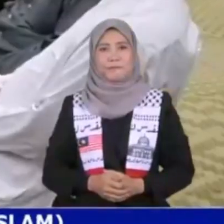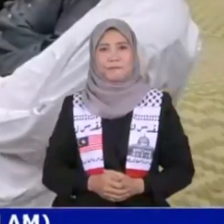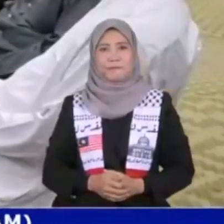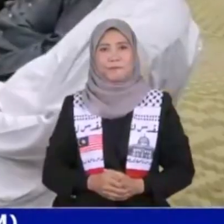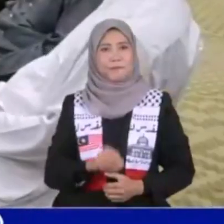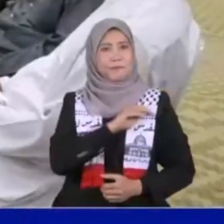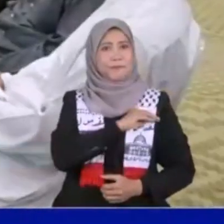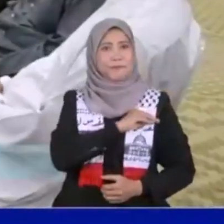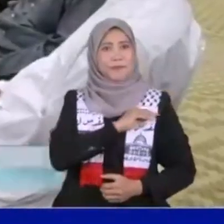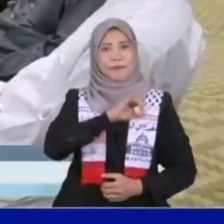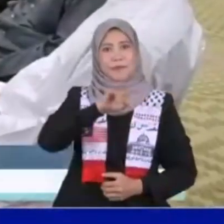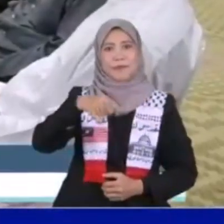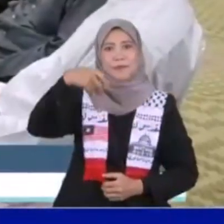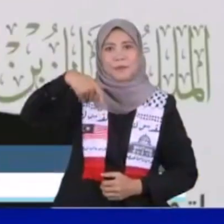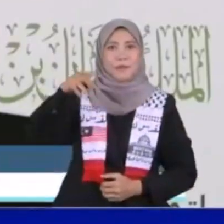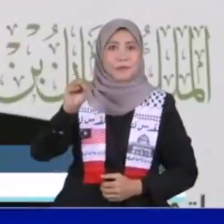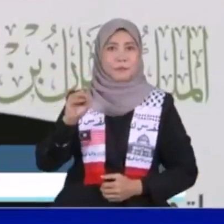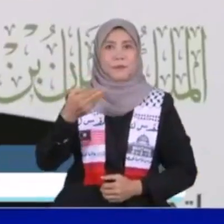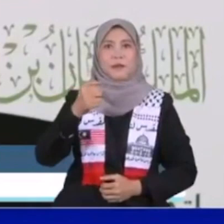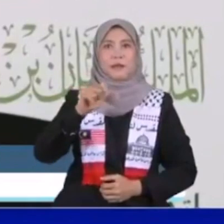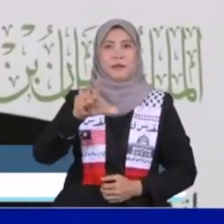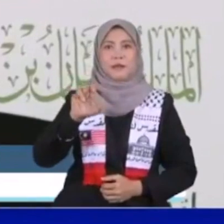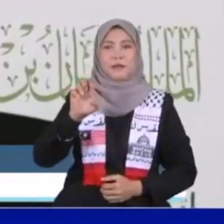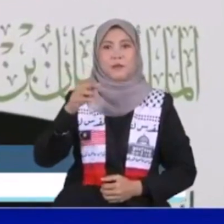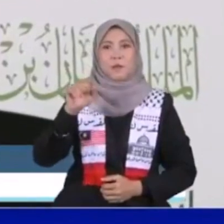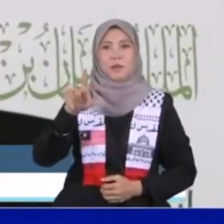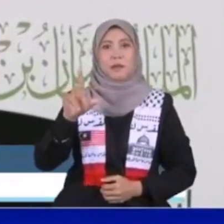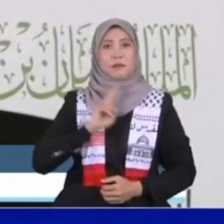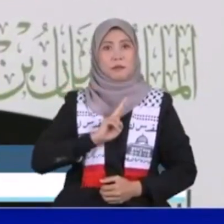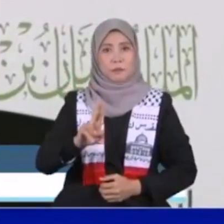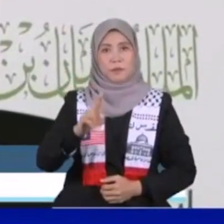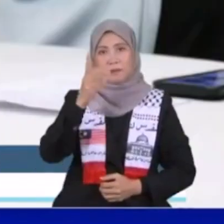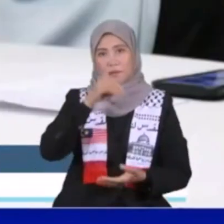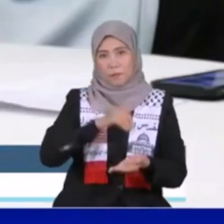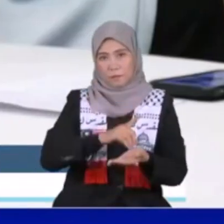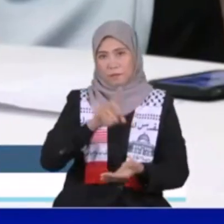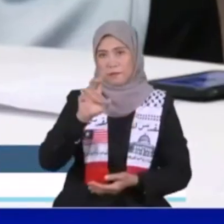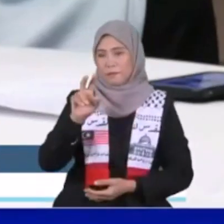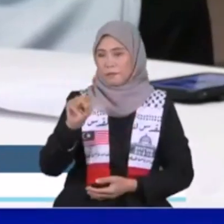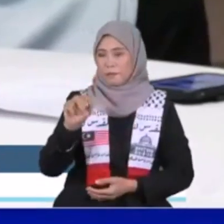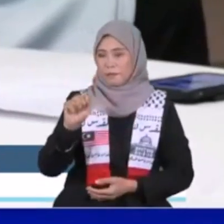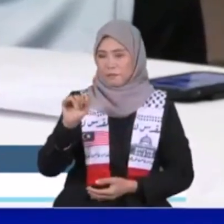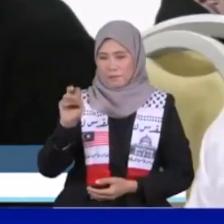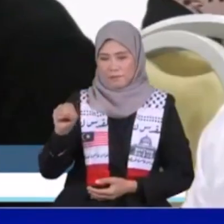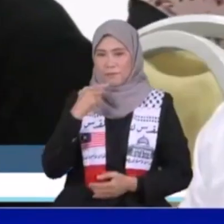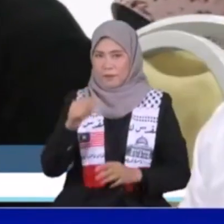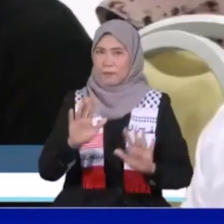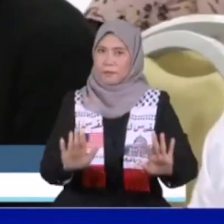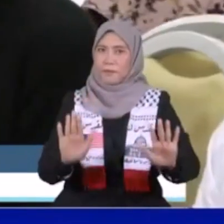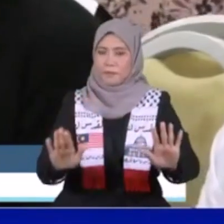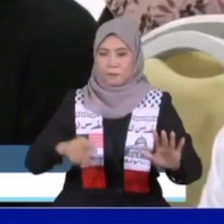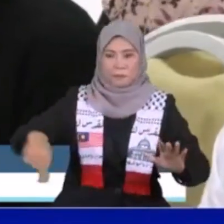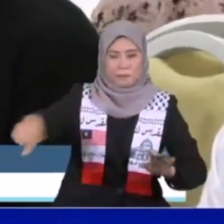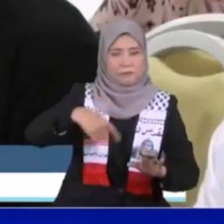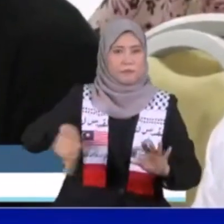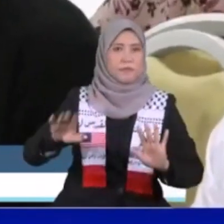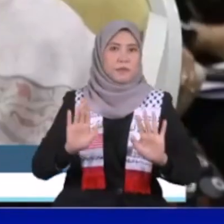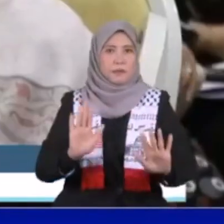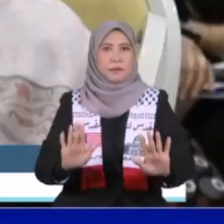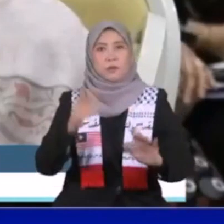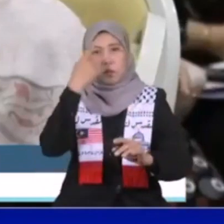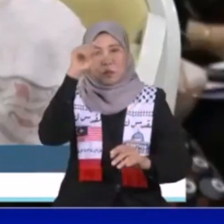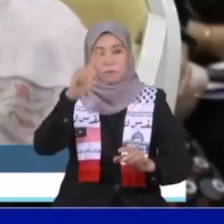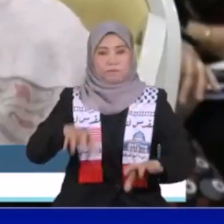sementara itu menteri JPM hal ehwal agama Datuk Dr Mohamad Naim mokhtar meminta rakyat kekal tenang dan beri kepercayaan kepada pihak